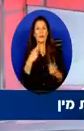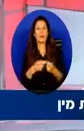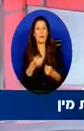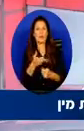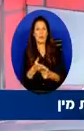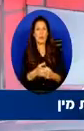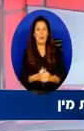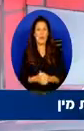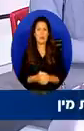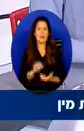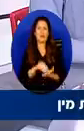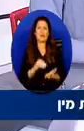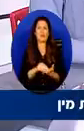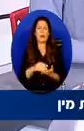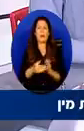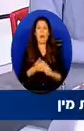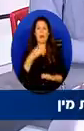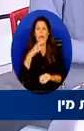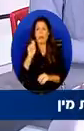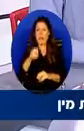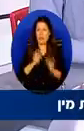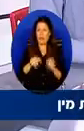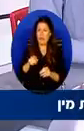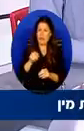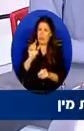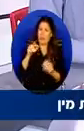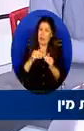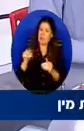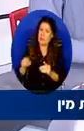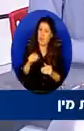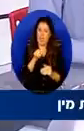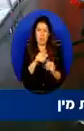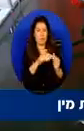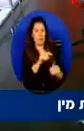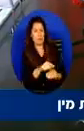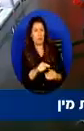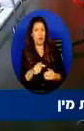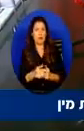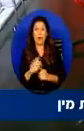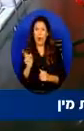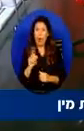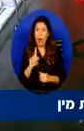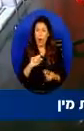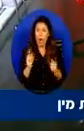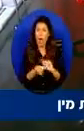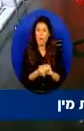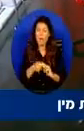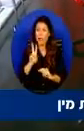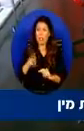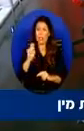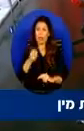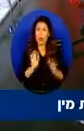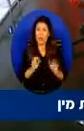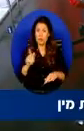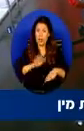להתחיל לסווג שופטים לפי... לא. להפך, אני רוצה ששופטות ושופטים, כמו שיש שופטים שהם מתמחים בדברים מסוימים,